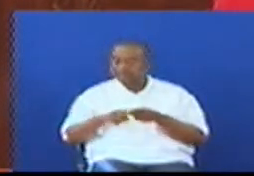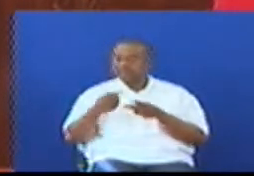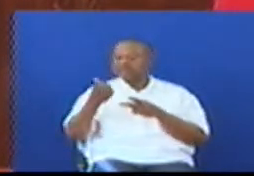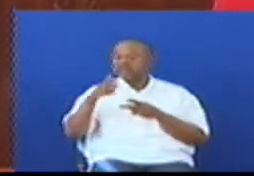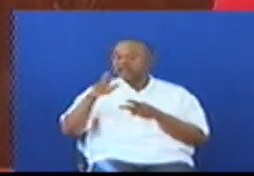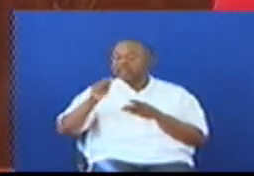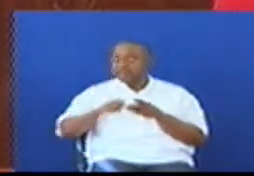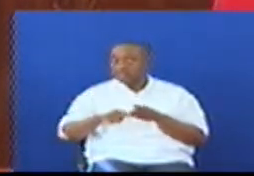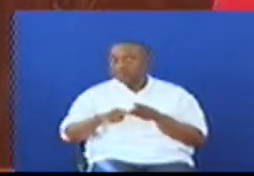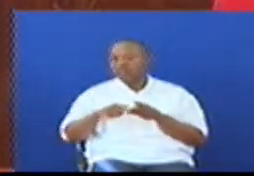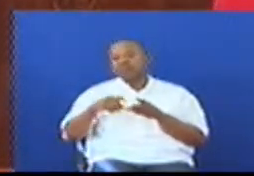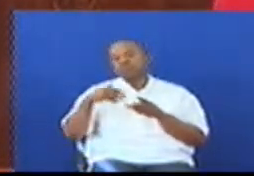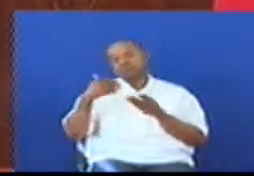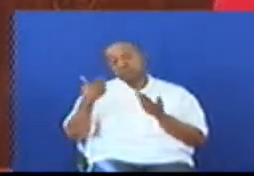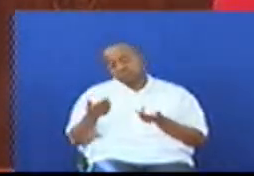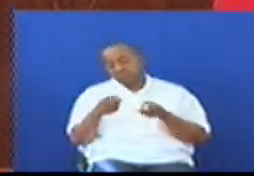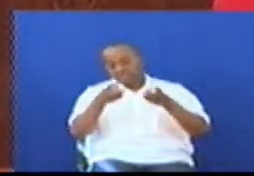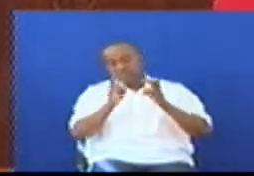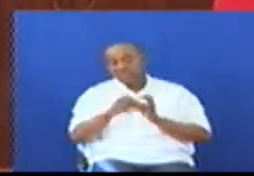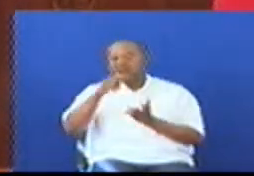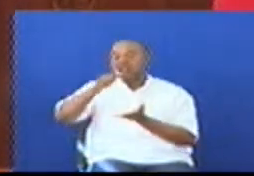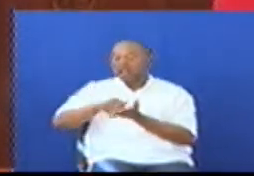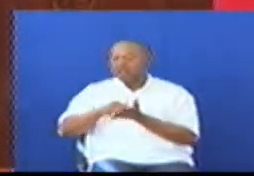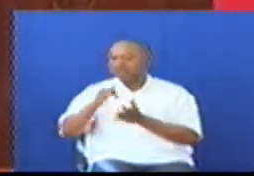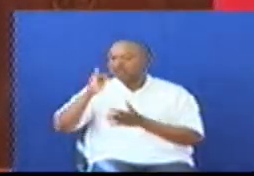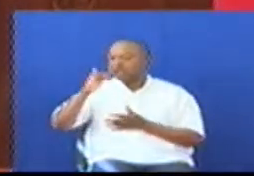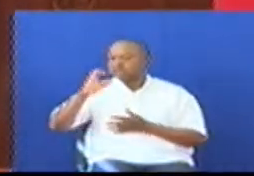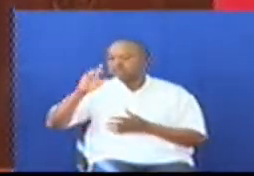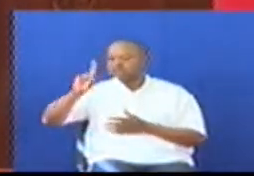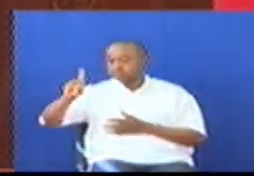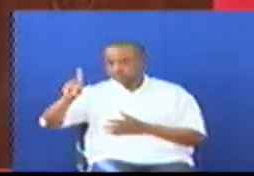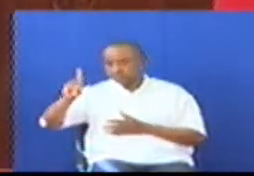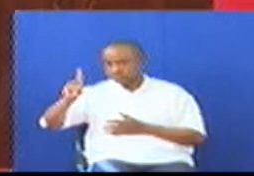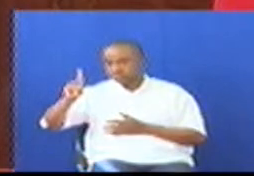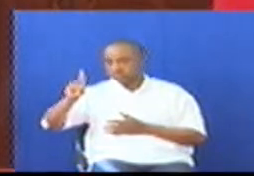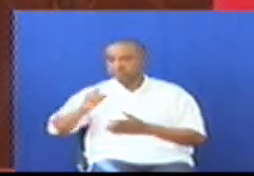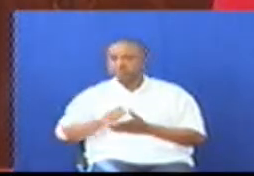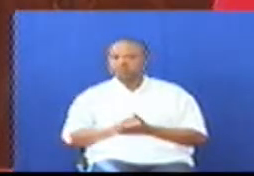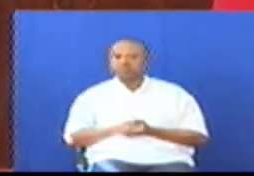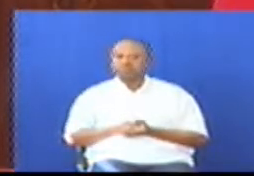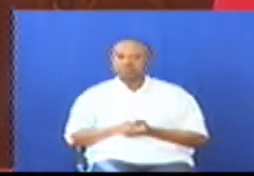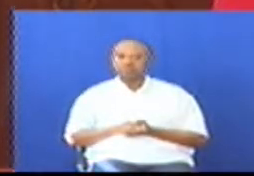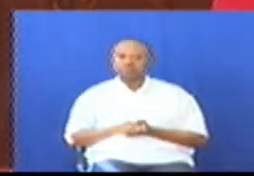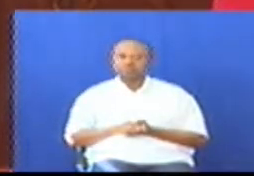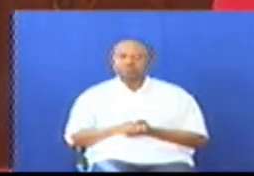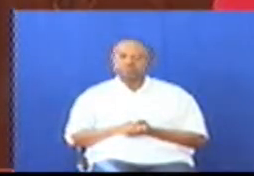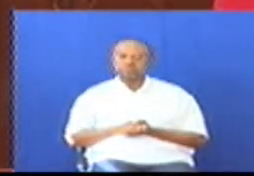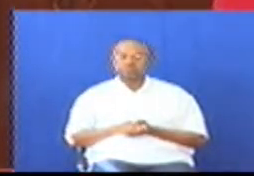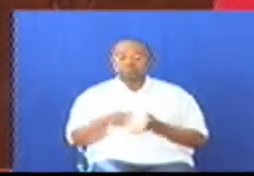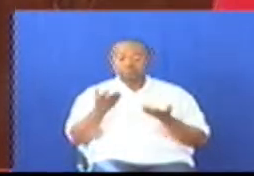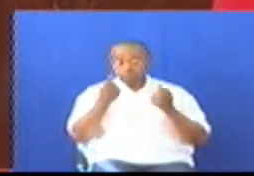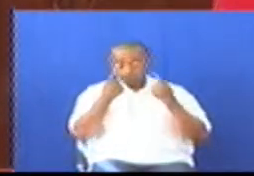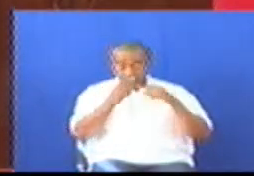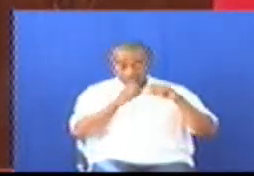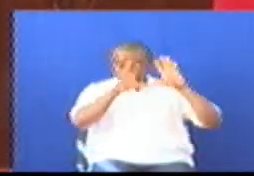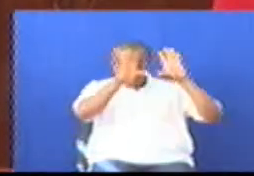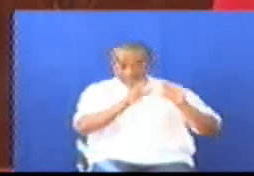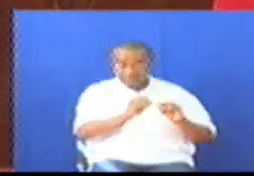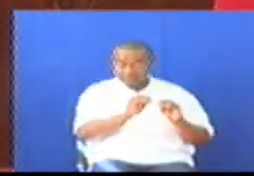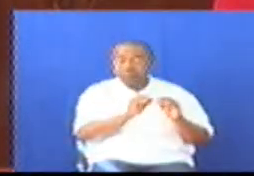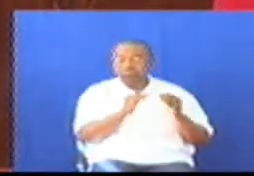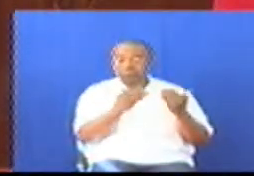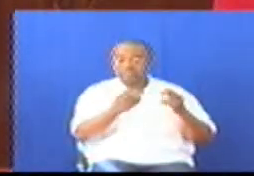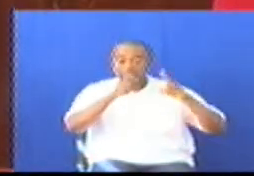kavu zinaweza kusomana. Na ukiangalia kwenye taarifa za CAG kuanzia